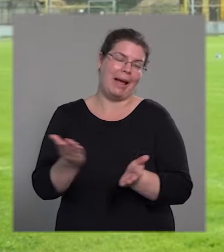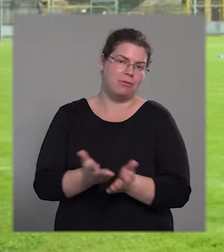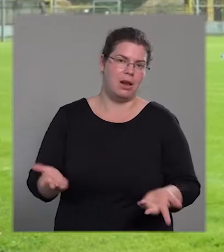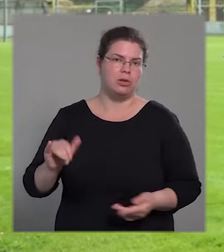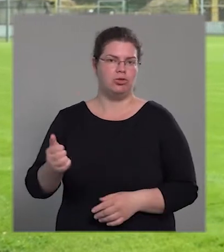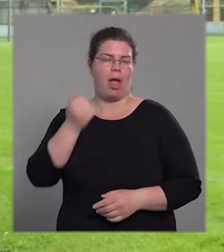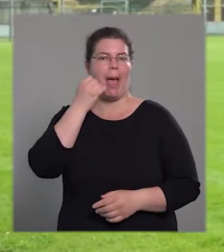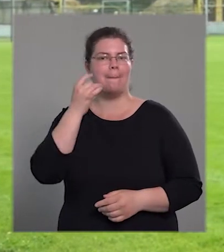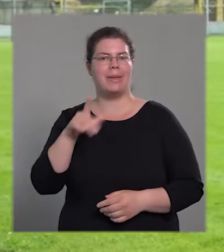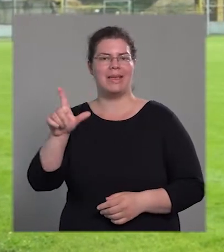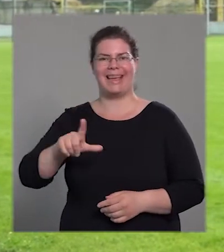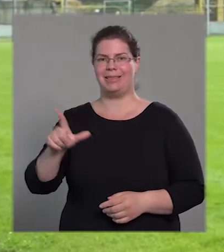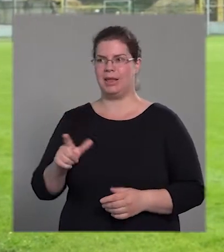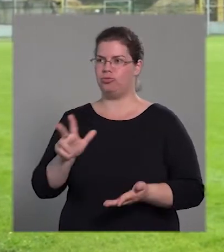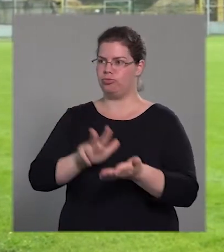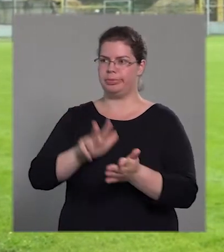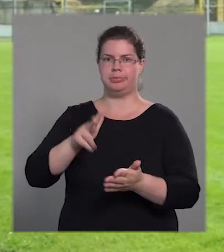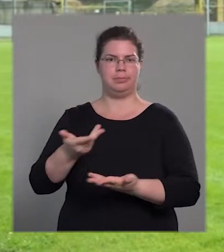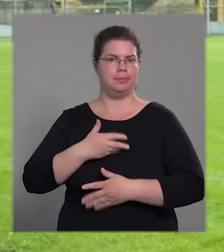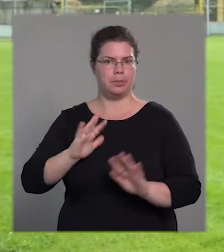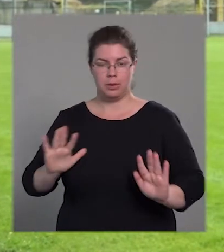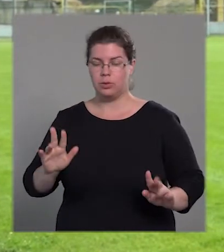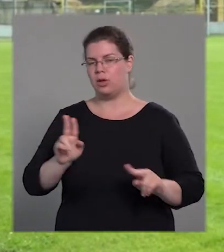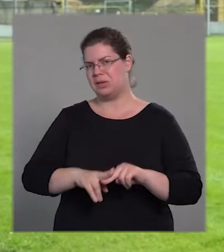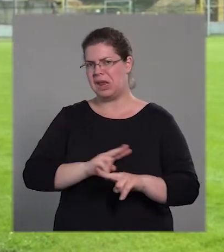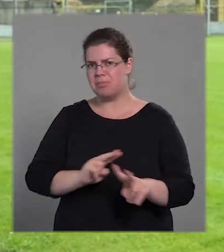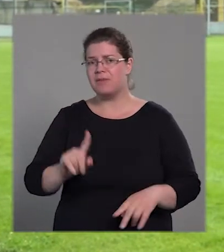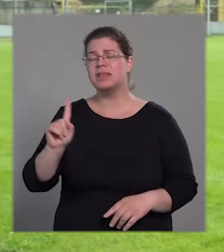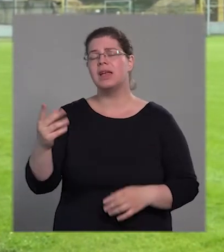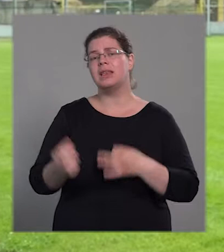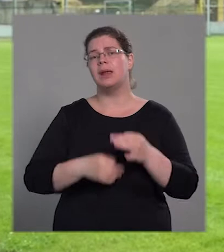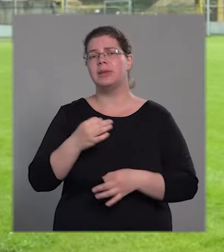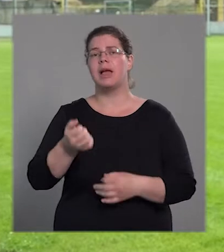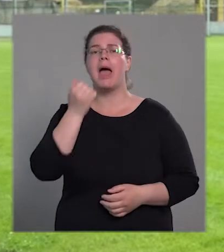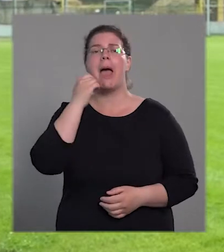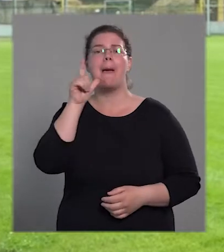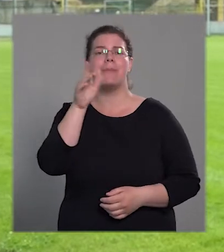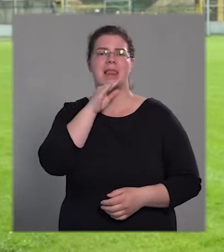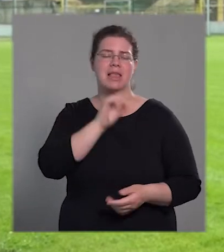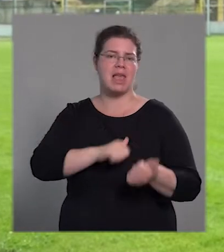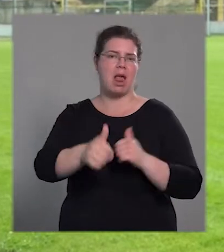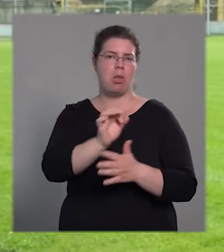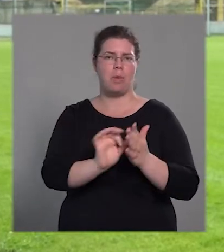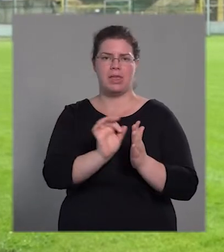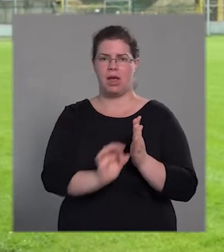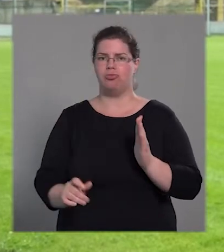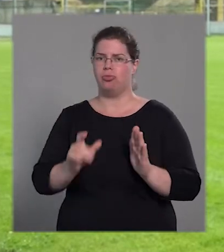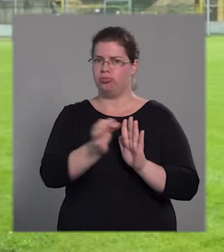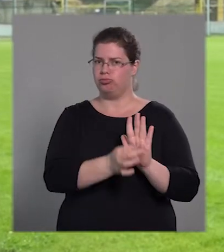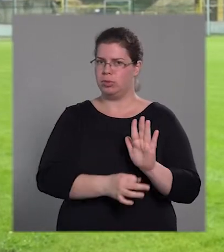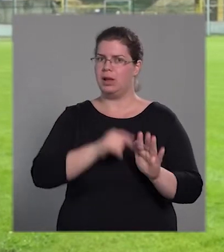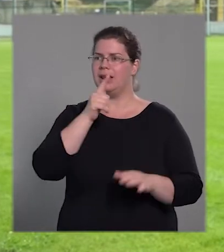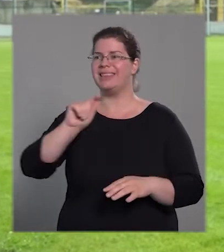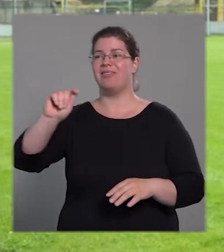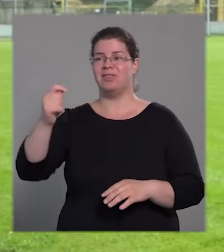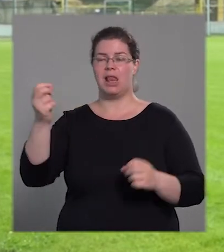MB2-es licenszet, úgyhogy ezzel rendben volnánk. Természetesen ugye az MLS előírásai közé fog majd tartozni a